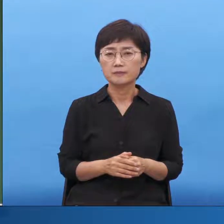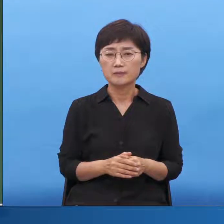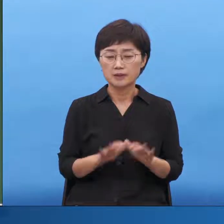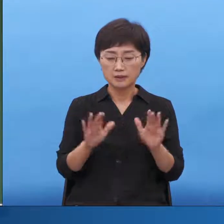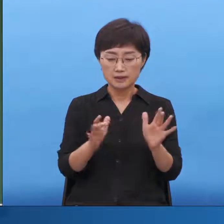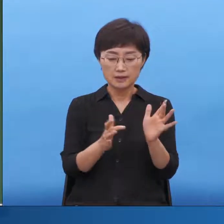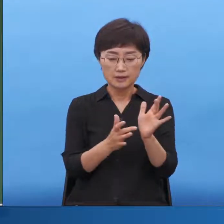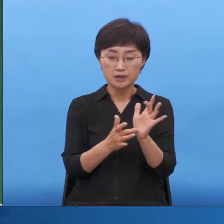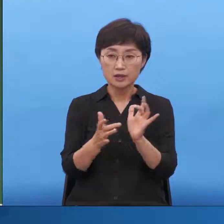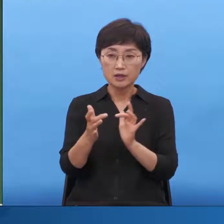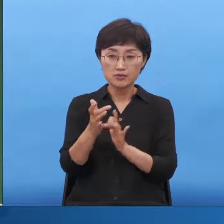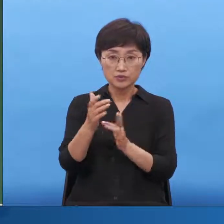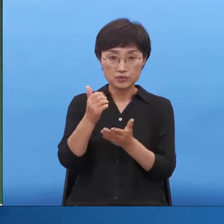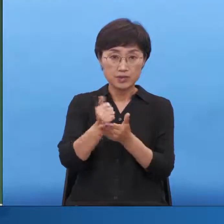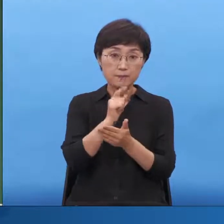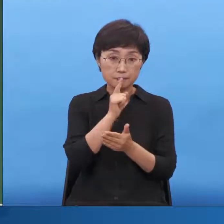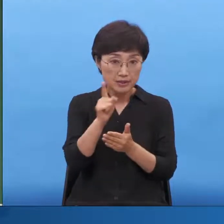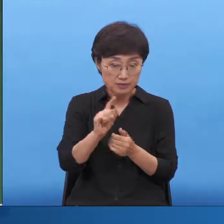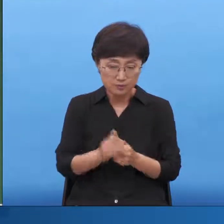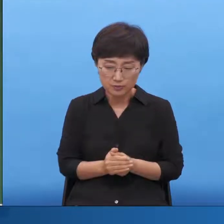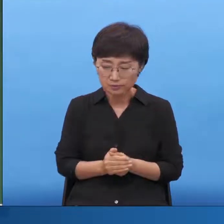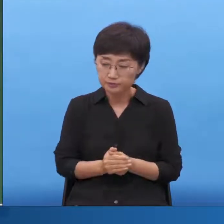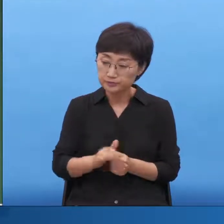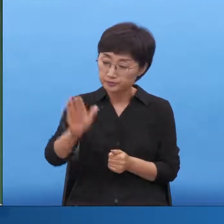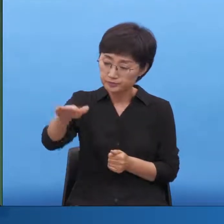예수님이 말할 때 표적이 필요 없다.